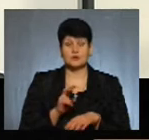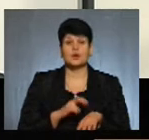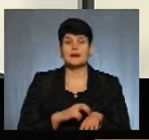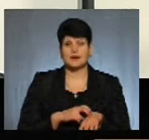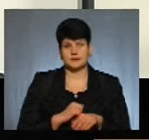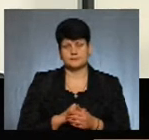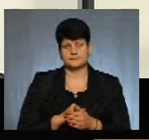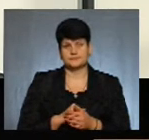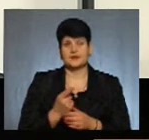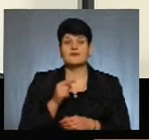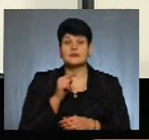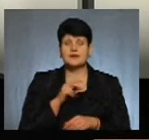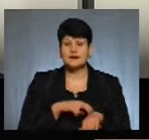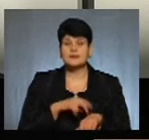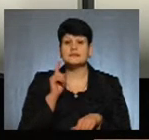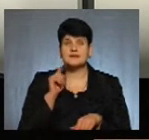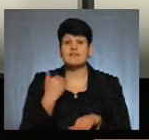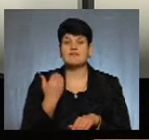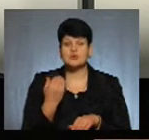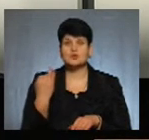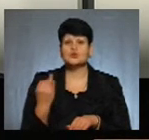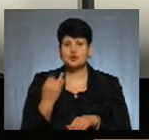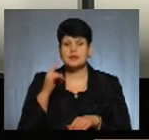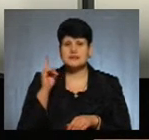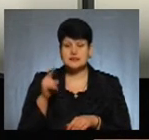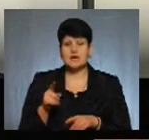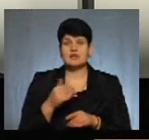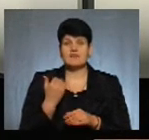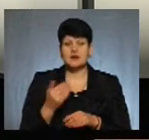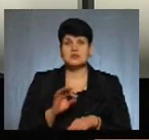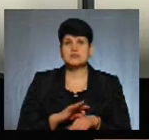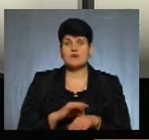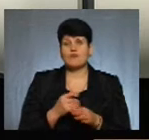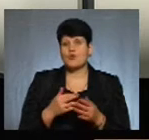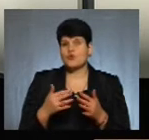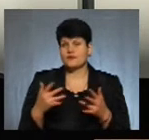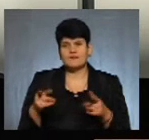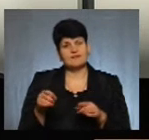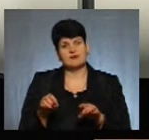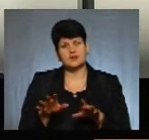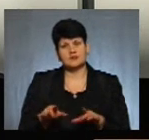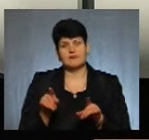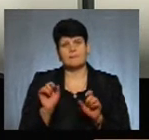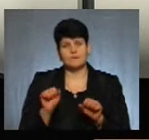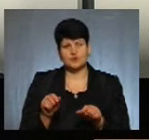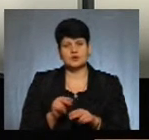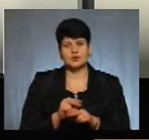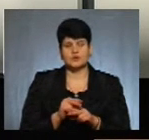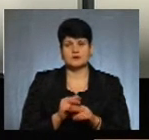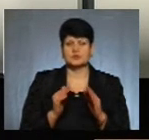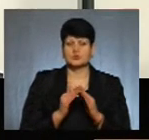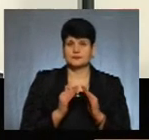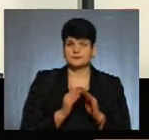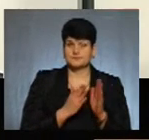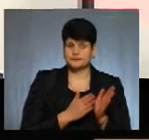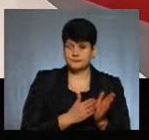лікаря, який знає вашу історію, знає ваші якісь супутні захворювання, він вирішить, чи вам можна лікуватися